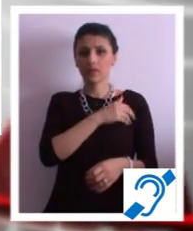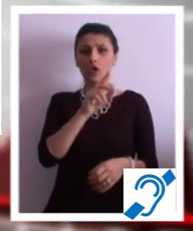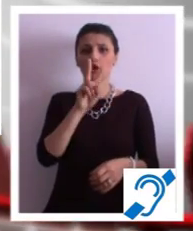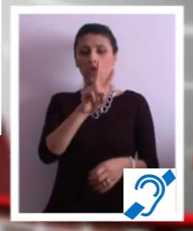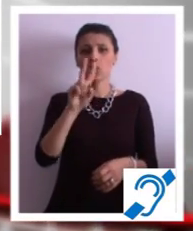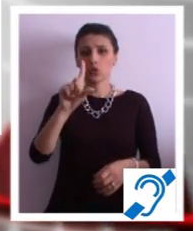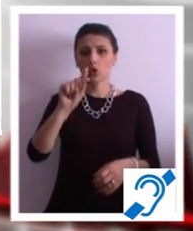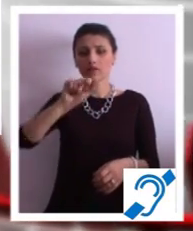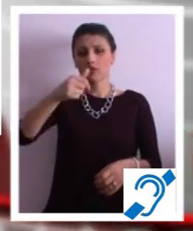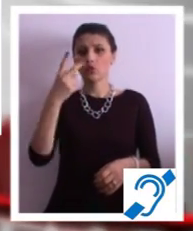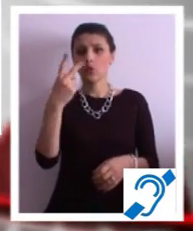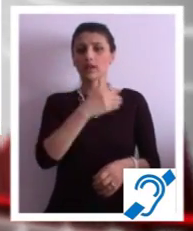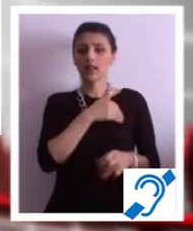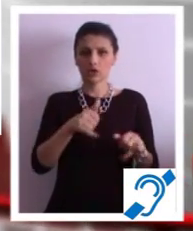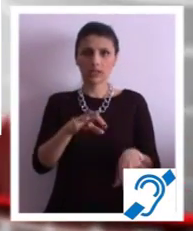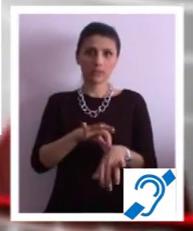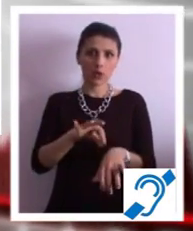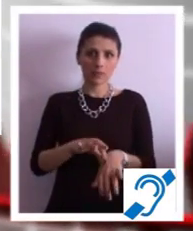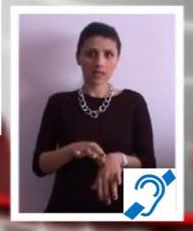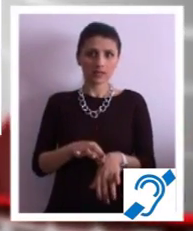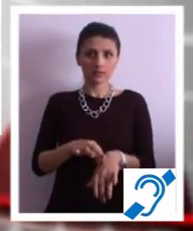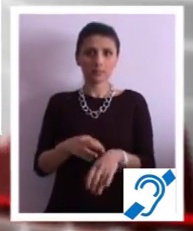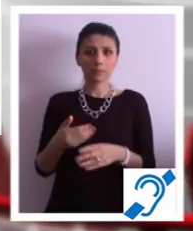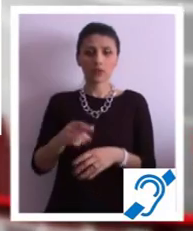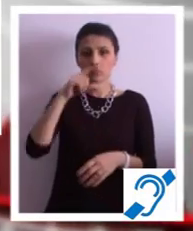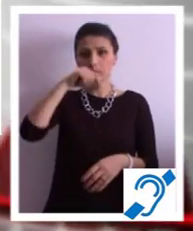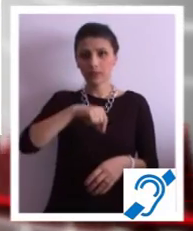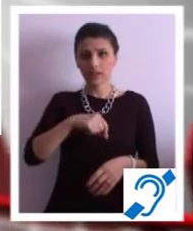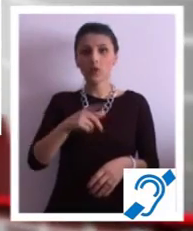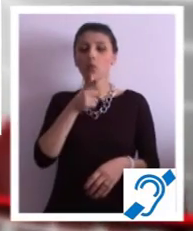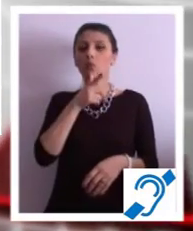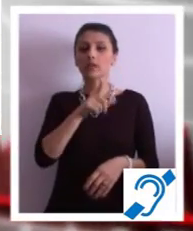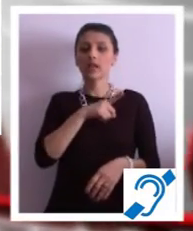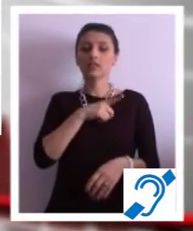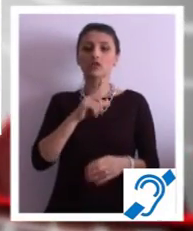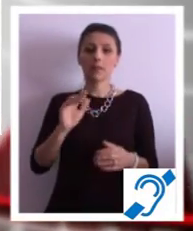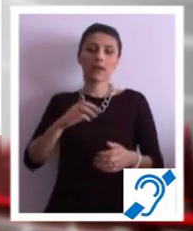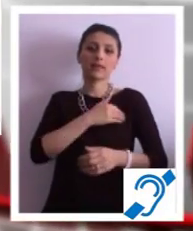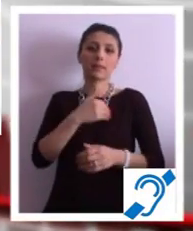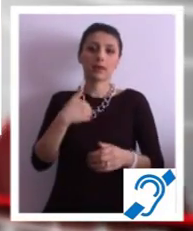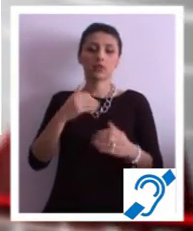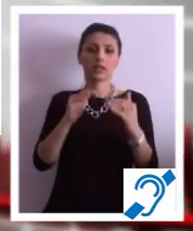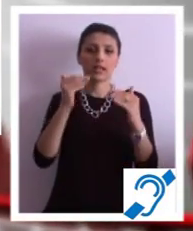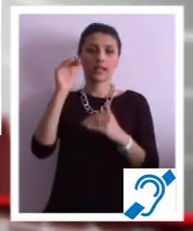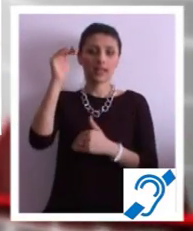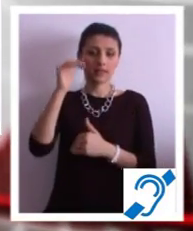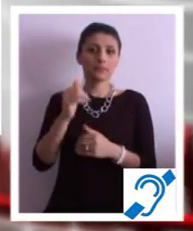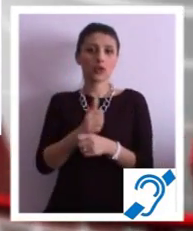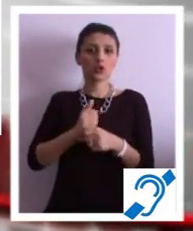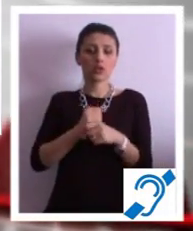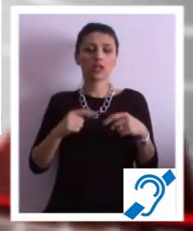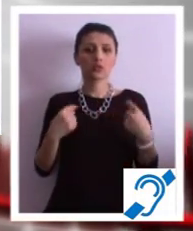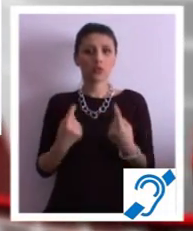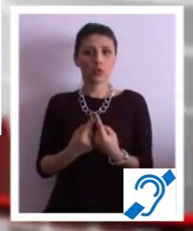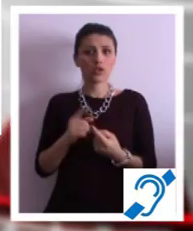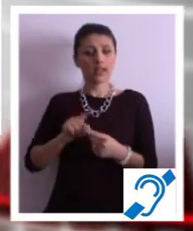20,2 grade Celsius indică în acest moment mercurul termometrului în Pitești, unde este cea mai ridicată valoare a temperaturii aerului din județul